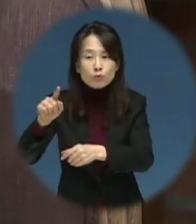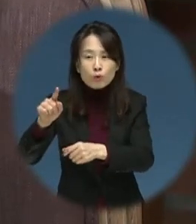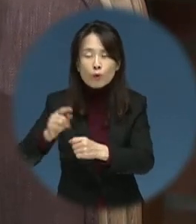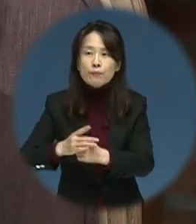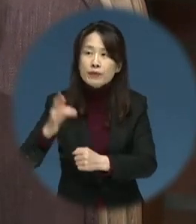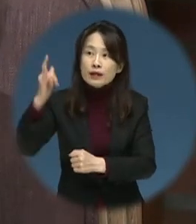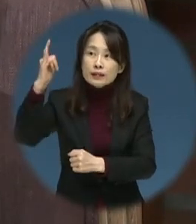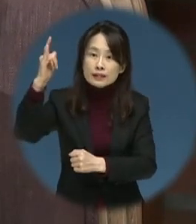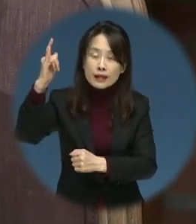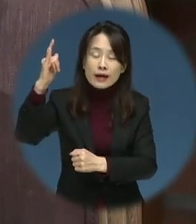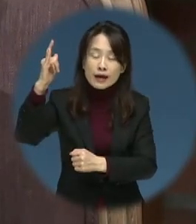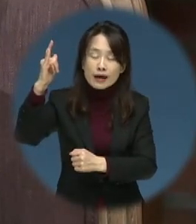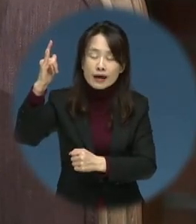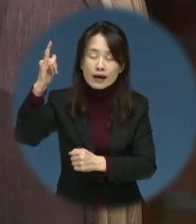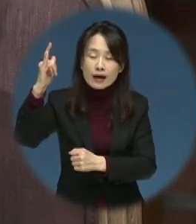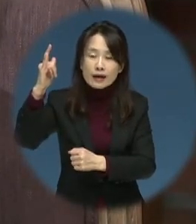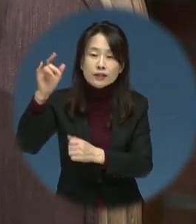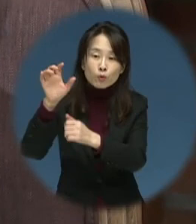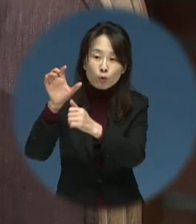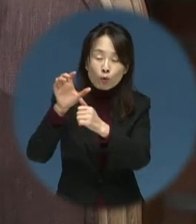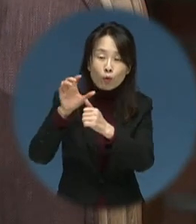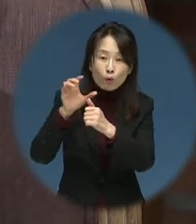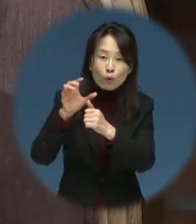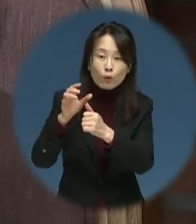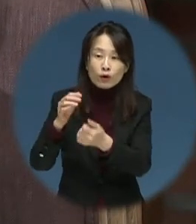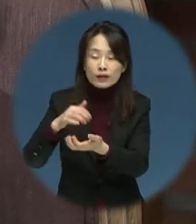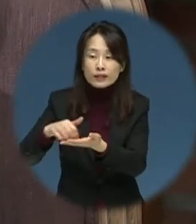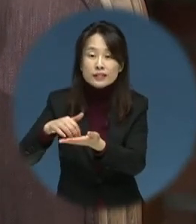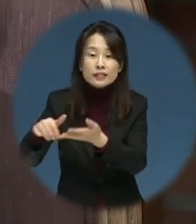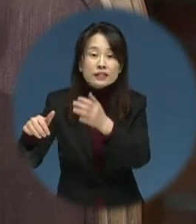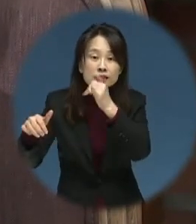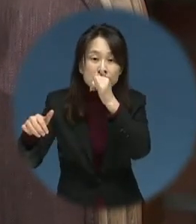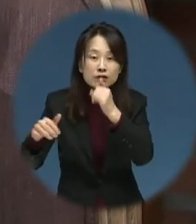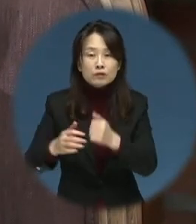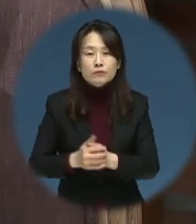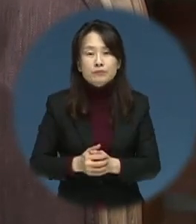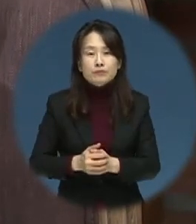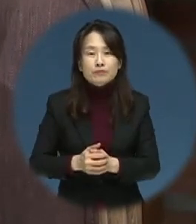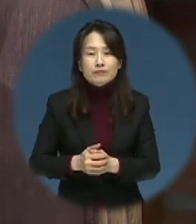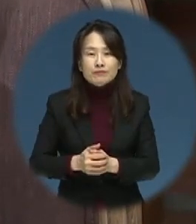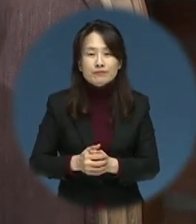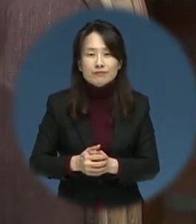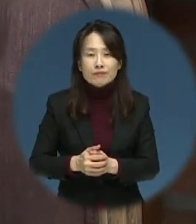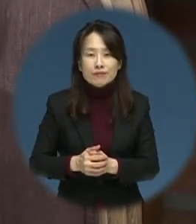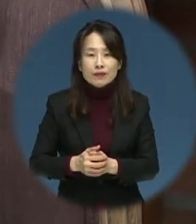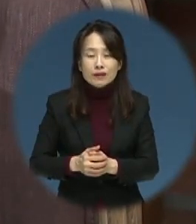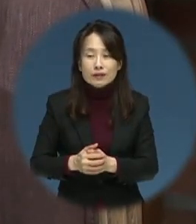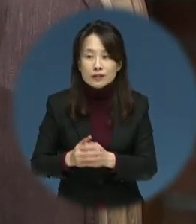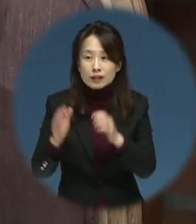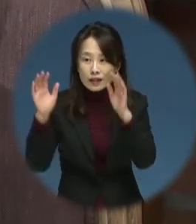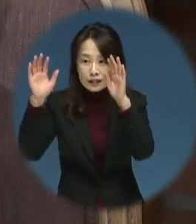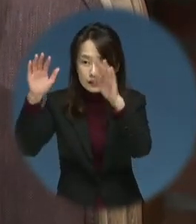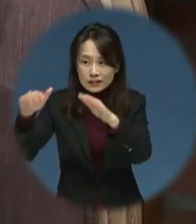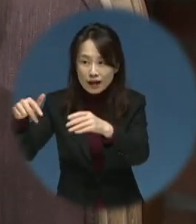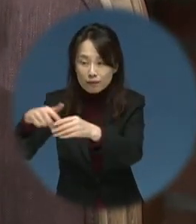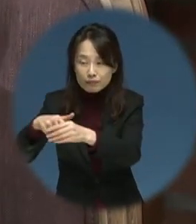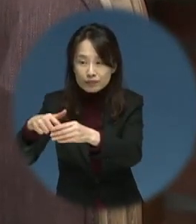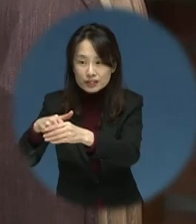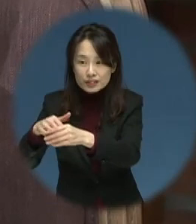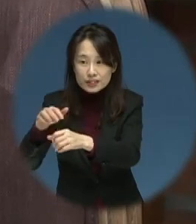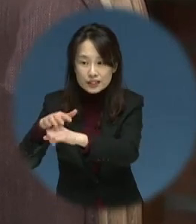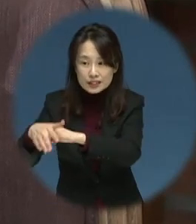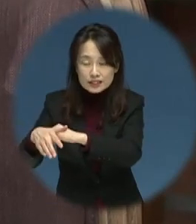쓰는 음력이 이제 중국에 들어왔던 회회역법, 이슬람 역법을 원리를 가져다가 이제